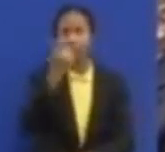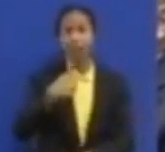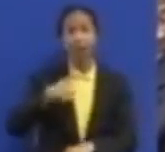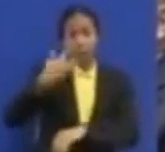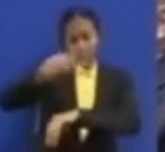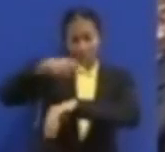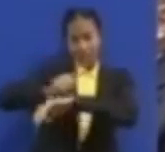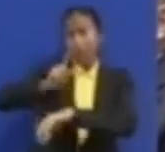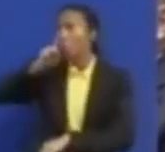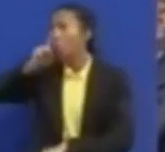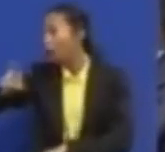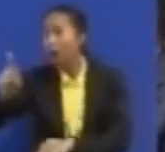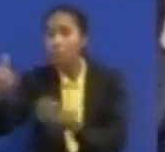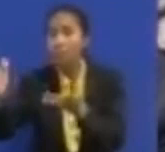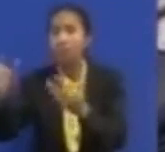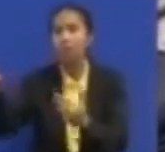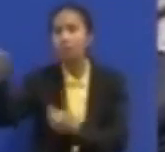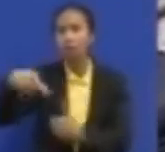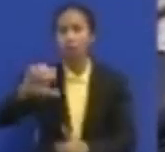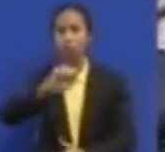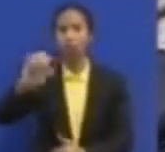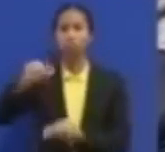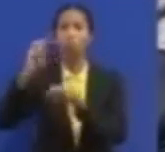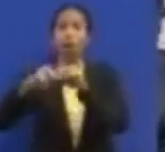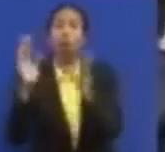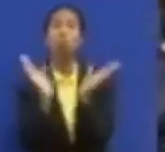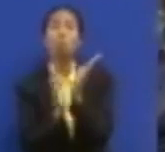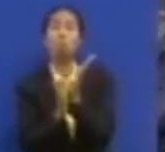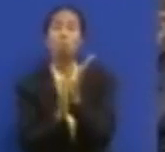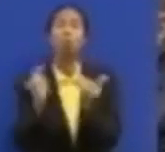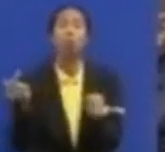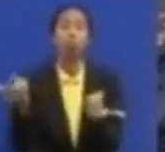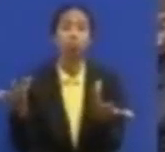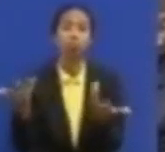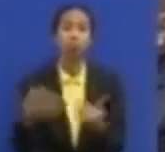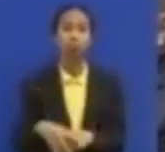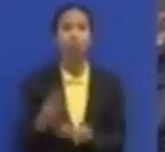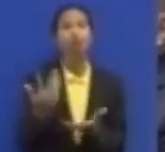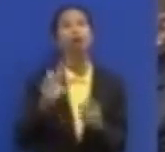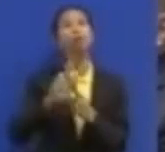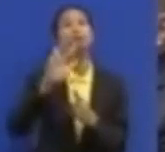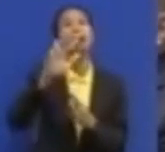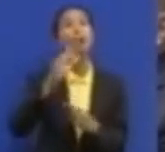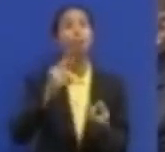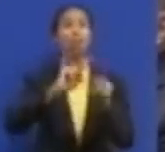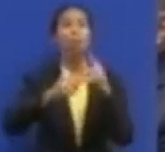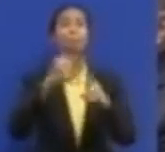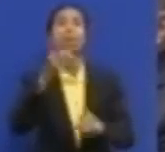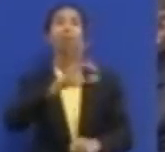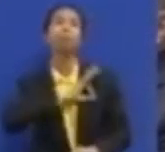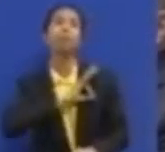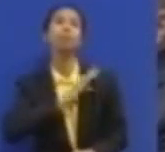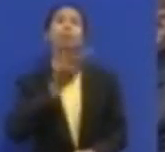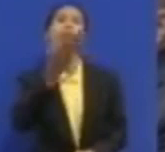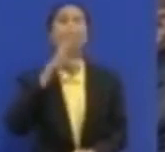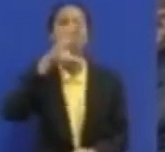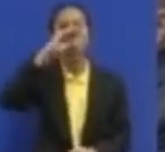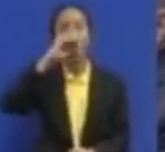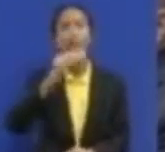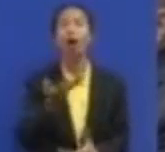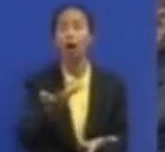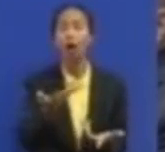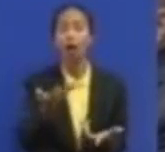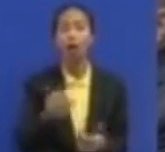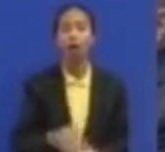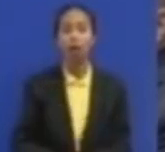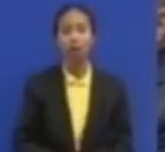ำเช่นนี้เลยและเรื่องที่สามสักครู่นี้เพื่อนสมาชิกได้อภิปรายเนี่ย